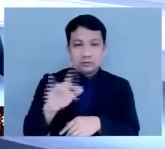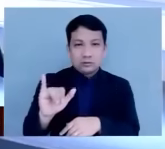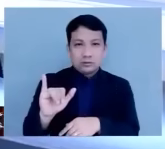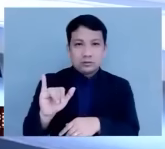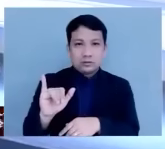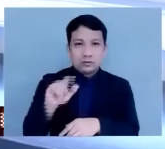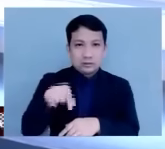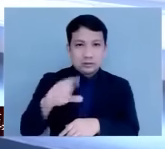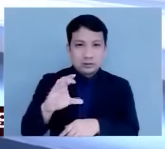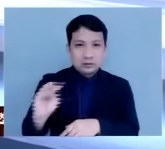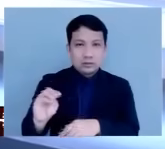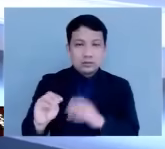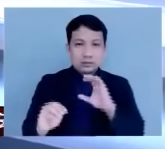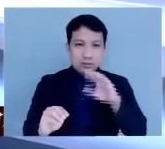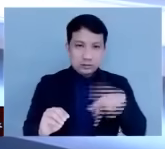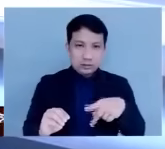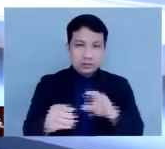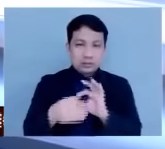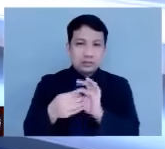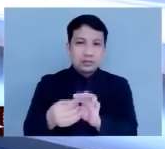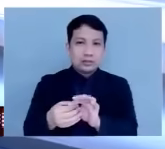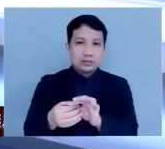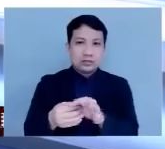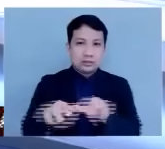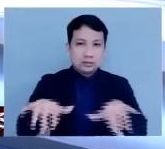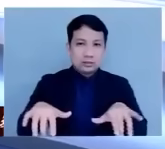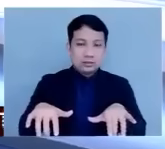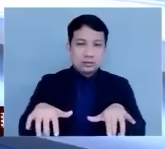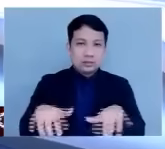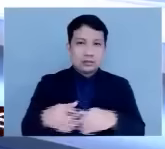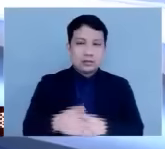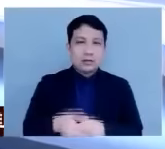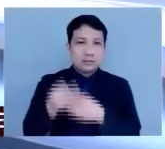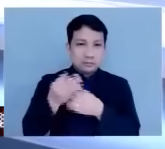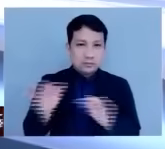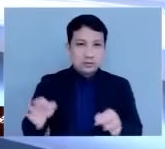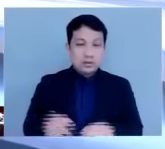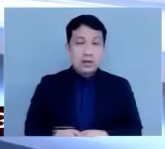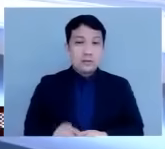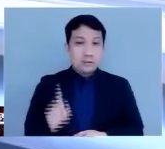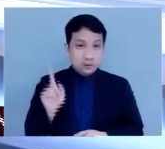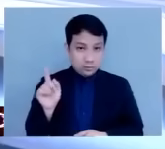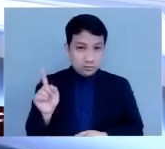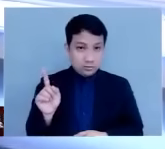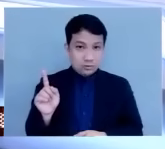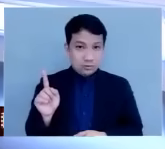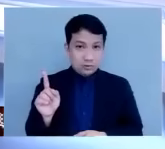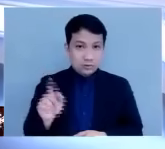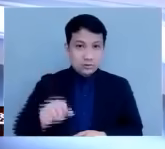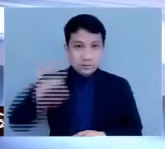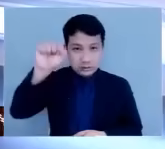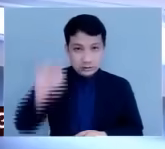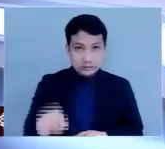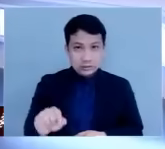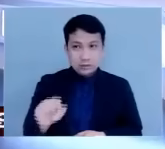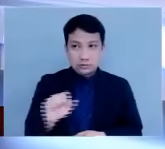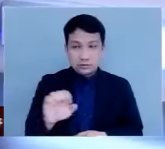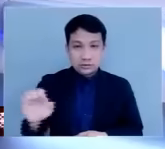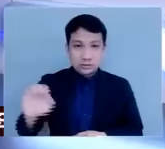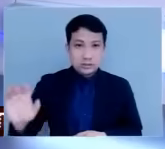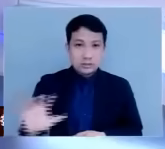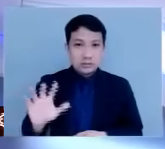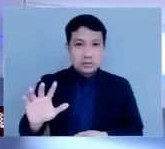mga telepono at pati sa mga desktop. Libre lamang po yan. For example, ito po yung mapa ng Southeast Asia. Kitang-kita ninyo kung gaano